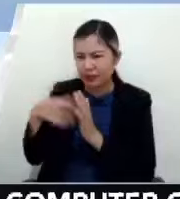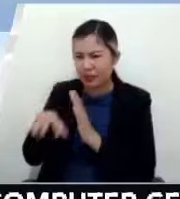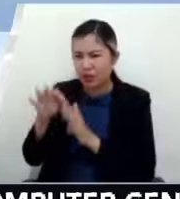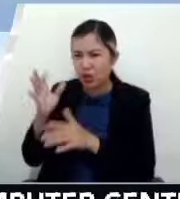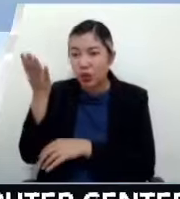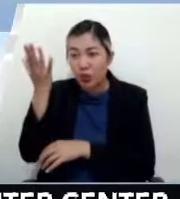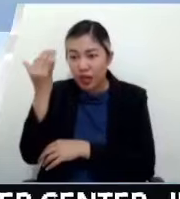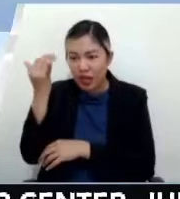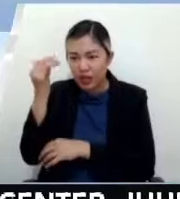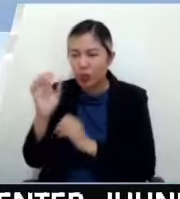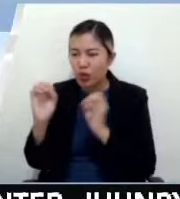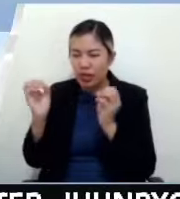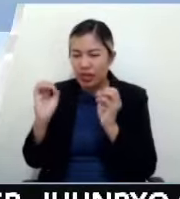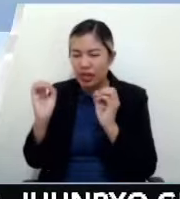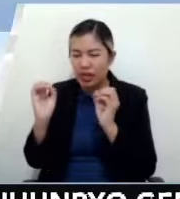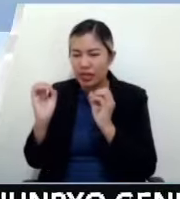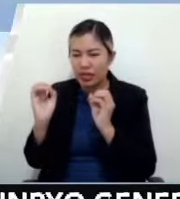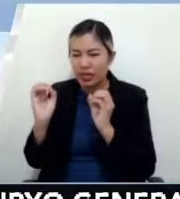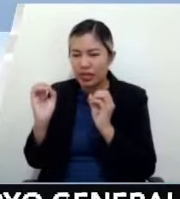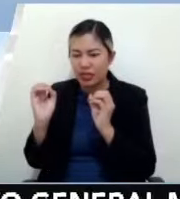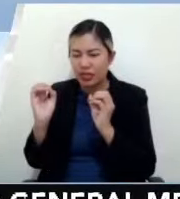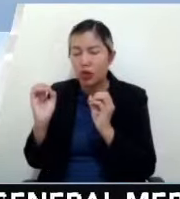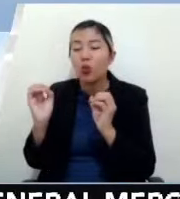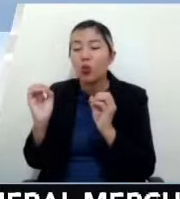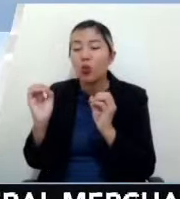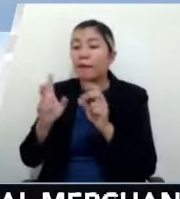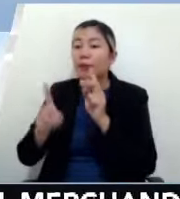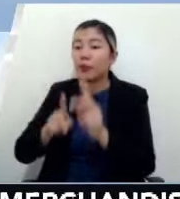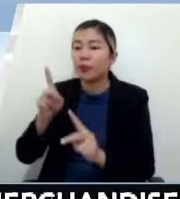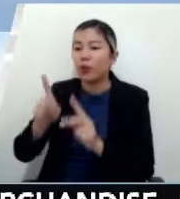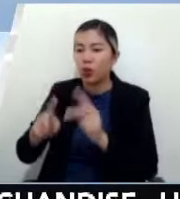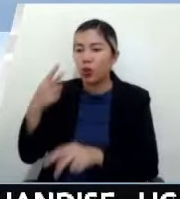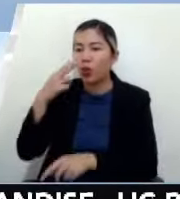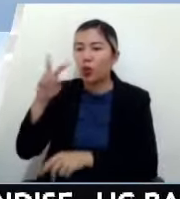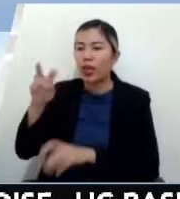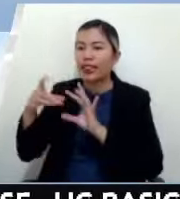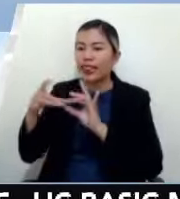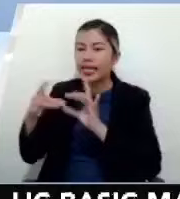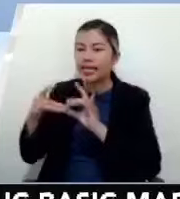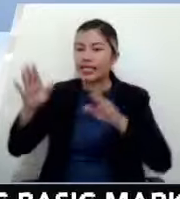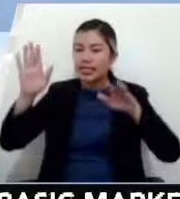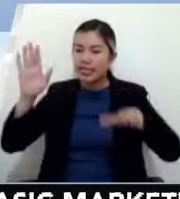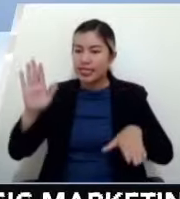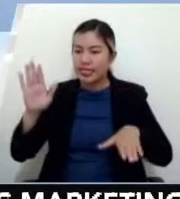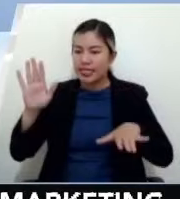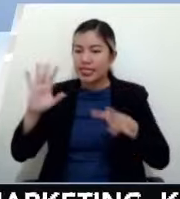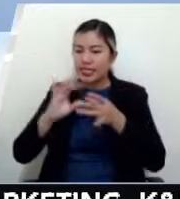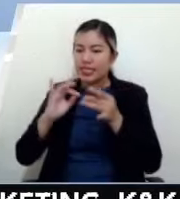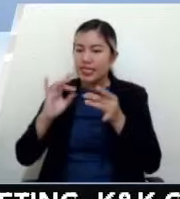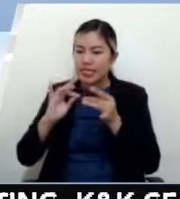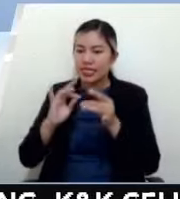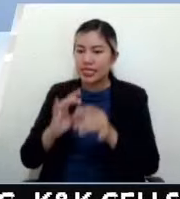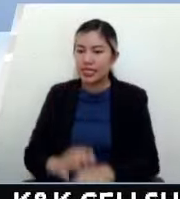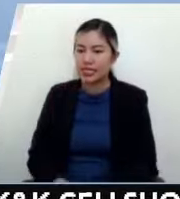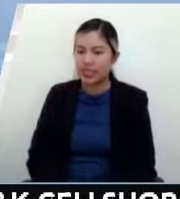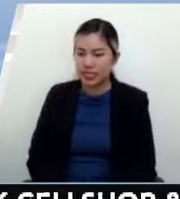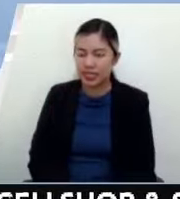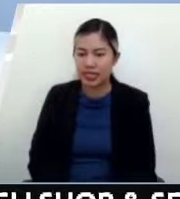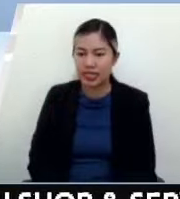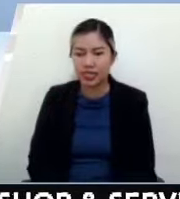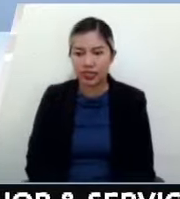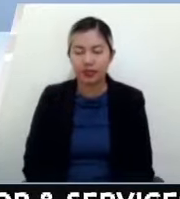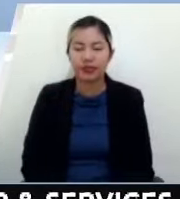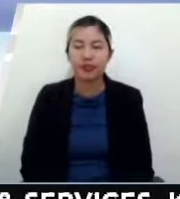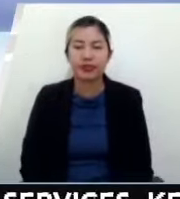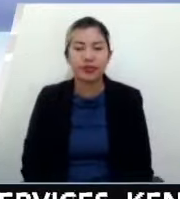namang ah Testigo na lumitaw para magpatotoo o magsabi na meron ngang ganong klaseng sistema ng rewards pero ngayon